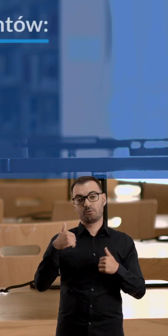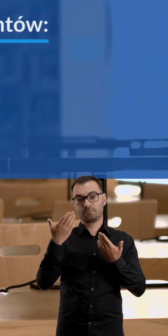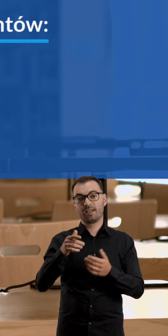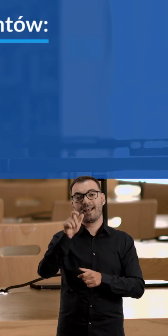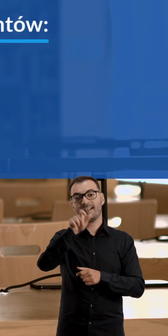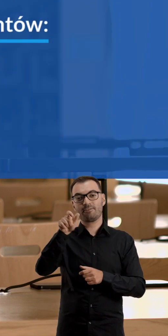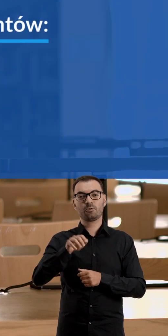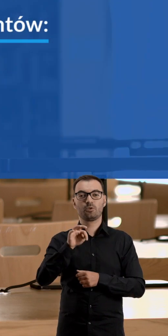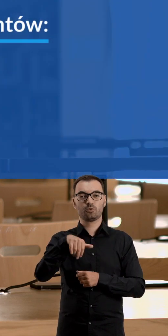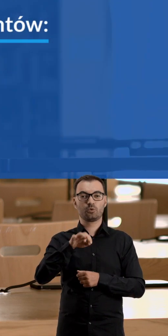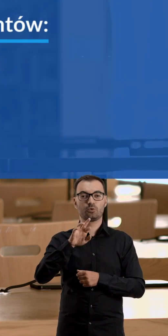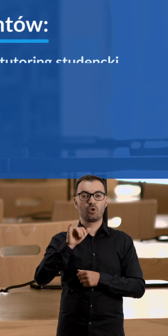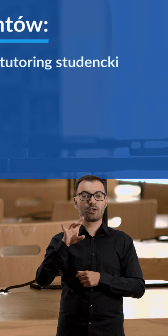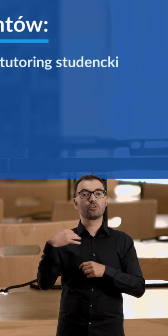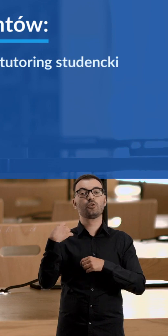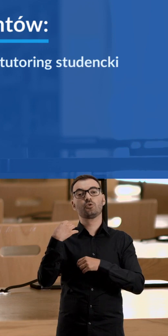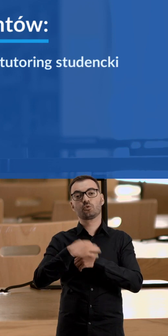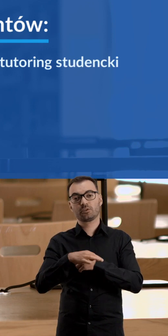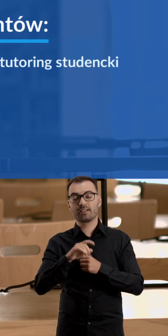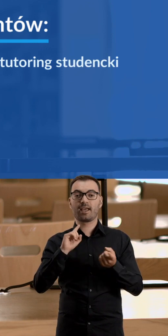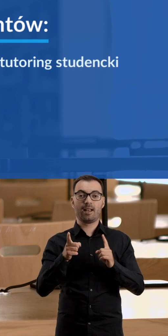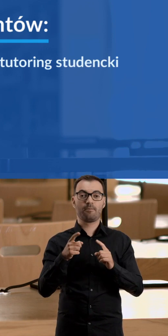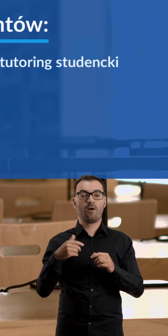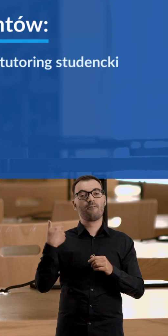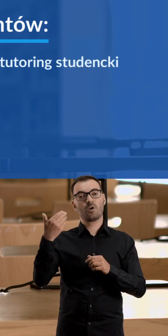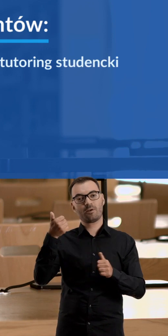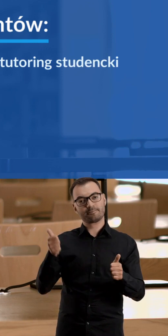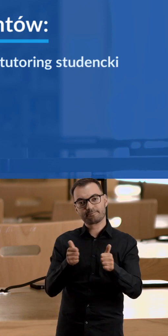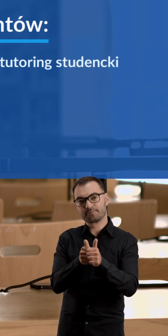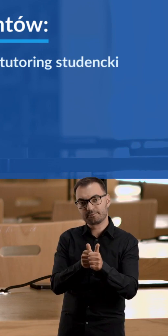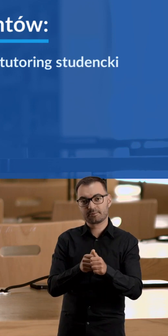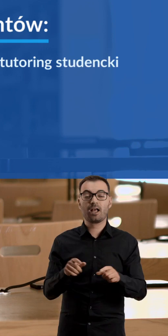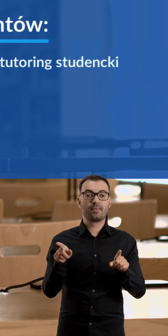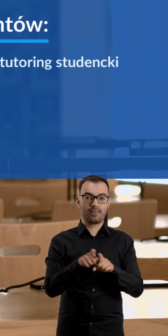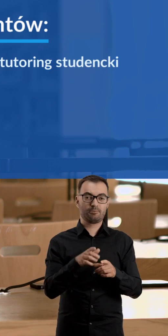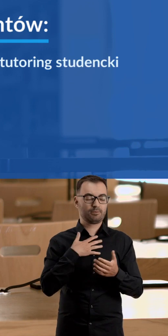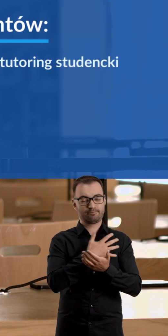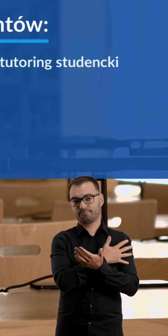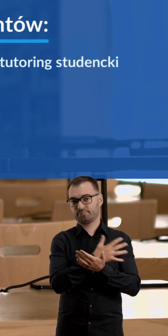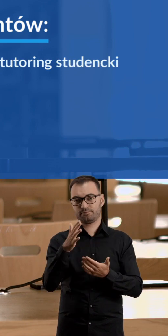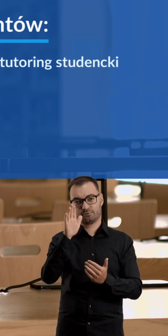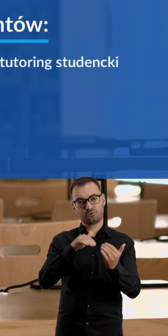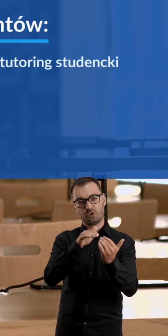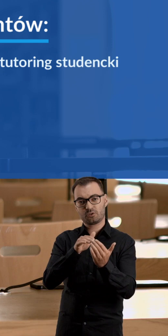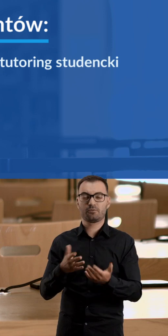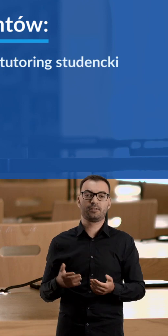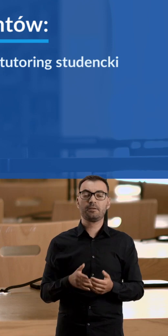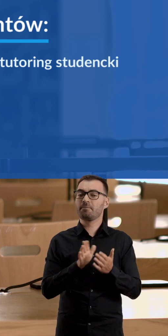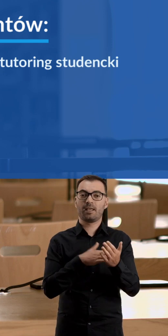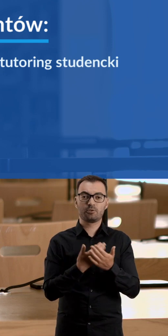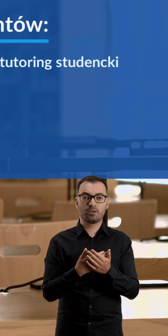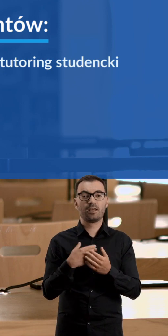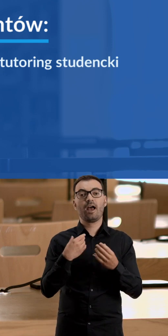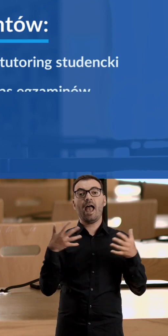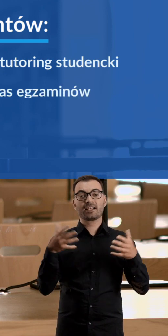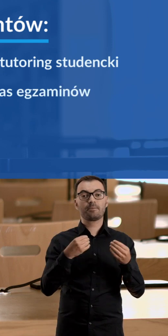m.in. indywidualny tutoring studencki czy mentoring wykładowców oraz szeroki wachlarz dostosowań, np. dłuższy czas na